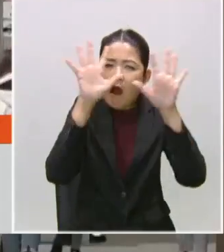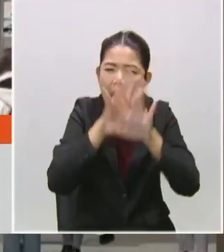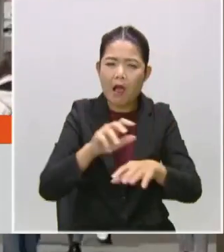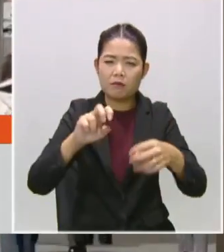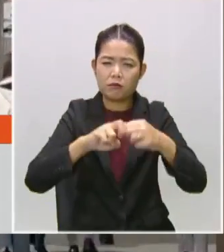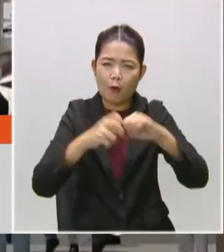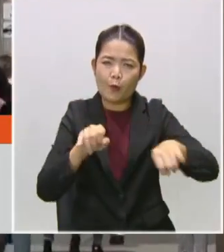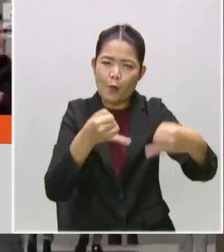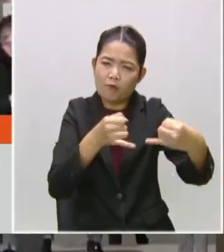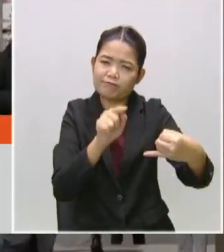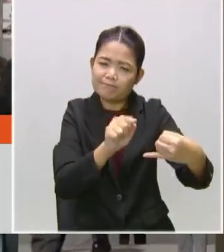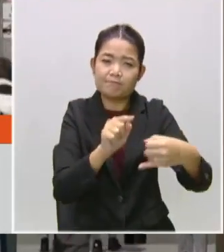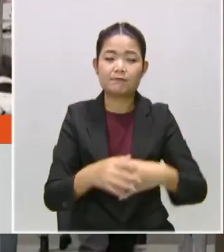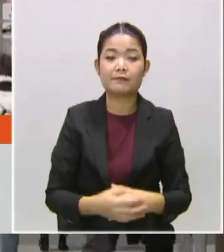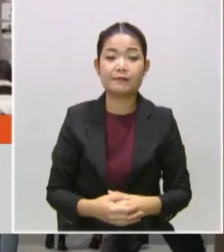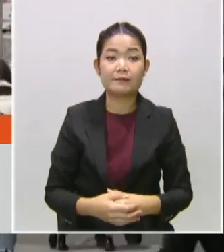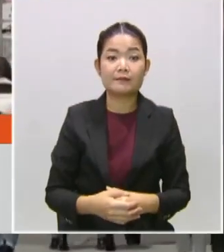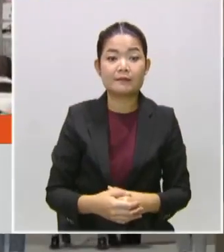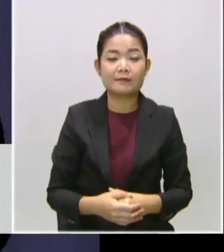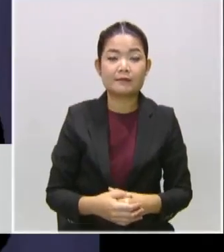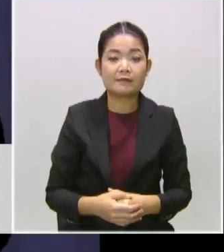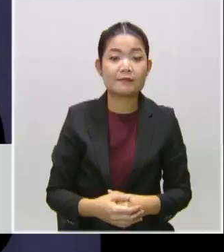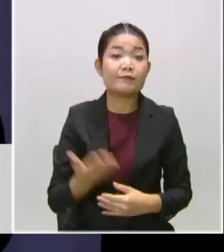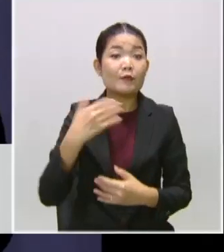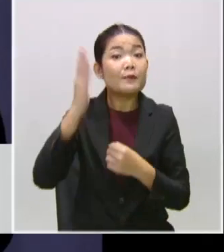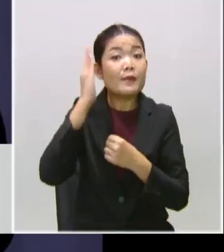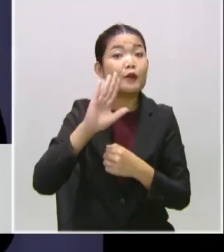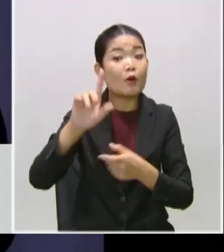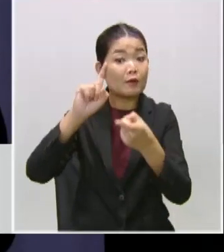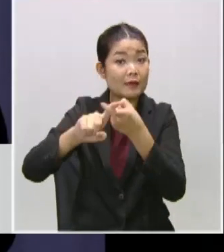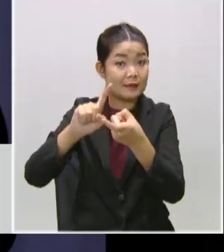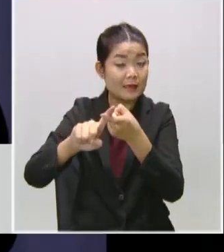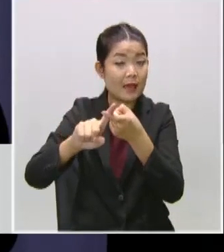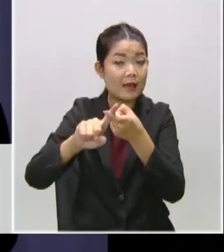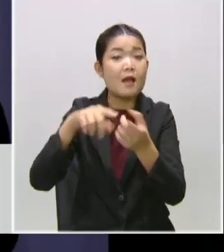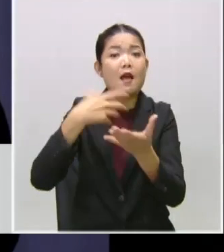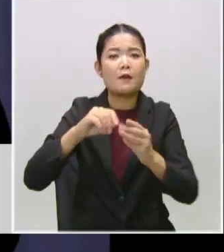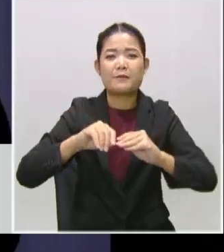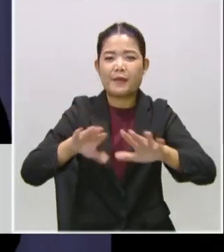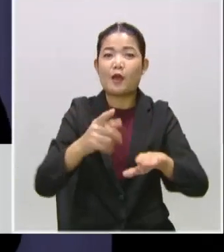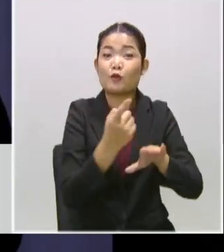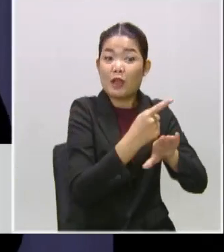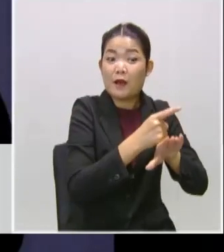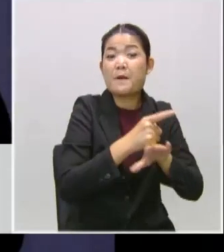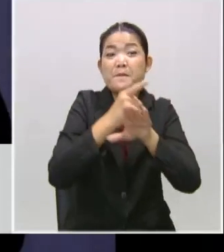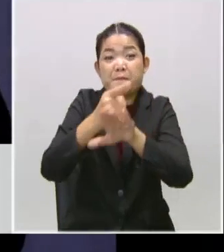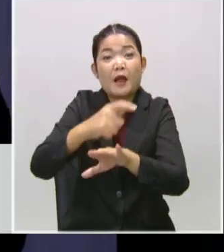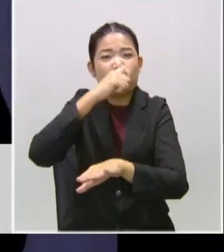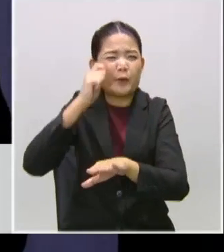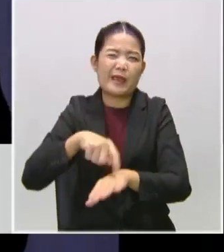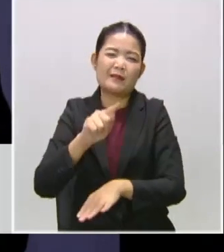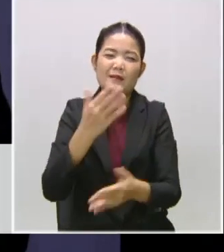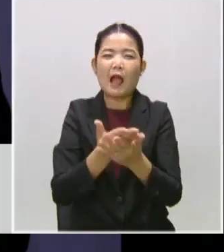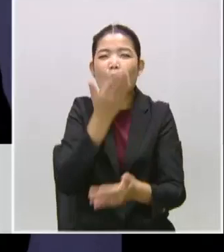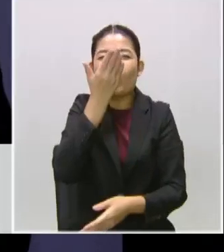อย่างร้ายแรงค่ะก่อนหน้านี้ดมิทรีเปสคอฟโฆษกรัฐบาลรัสเซียก็แถลงนะคะว่า การส่งรถถังอับรามให้ยูเครนนั้นเป็นการสูญเ